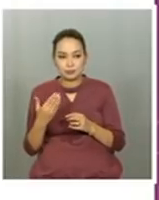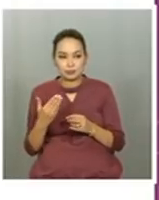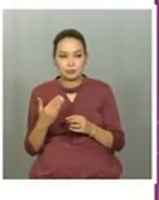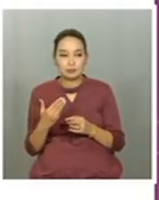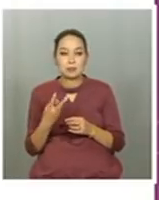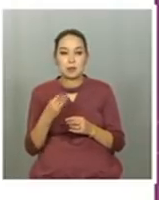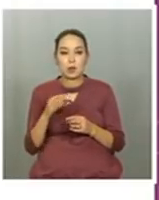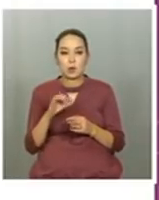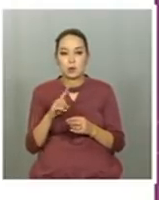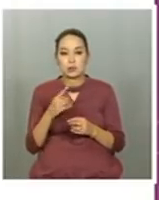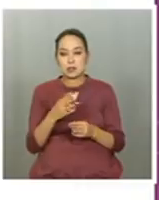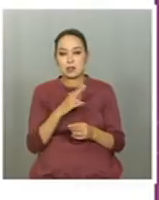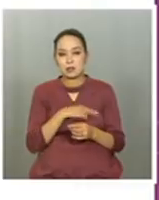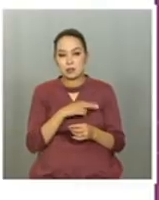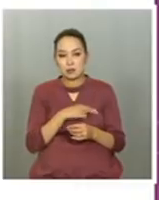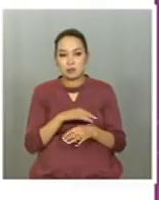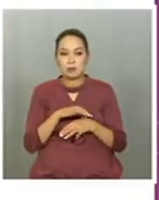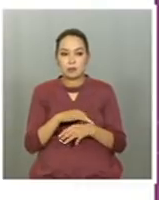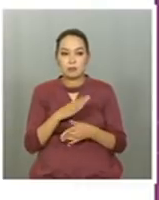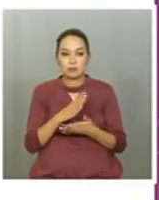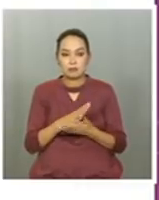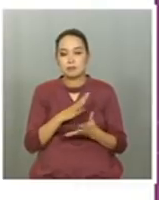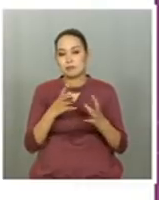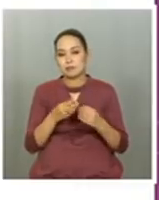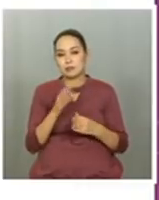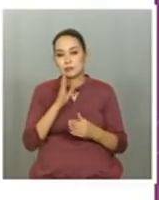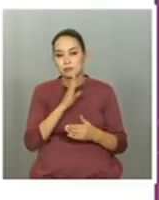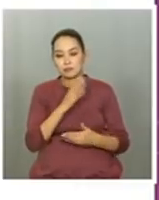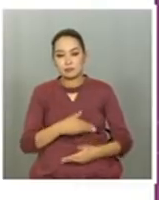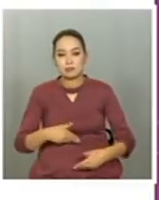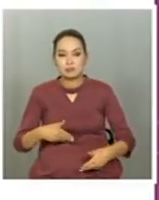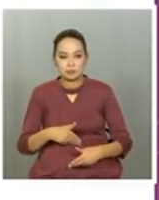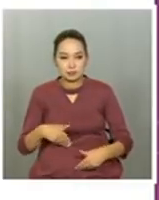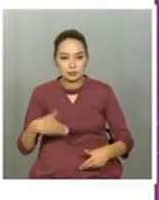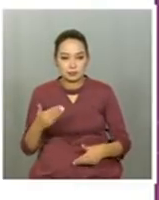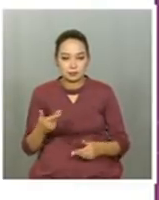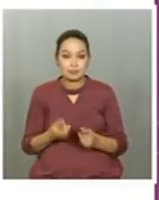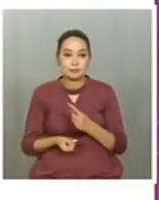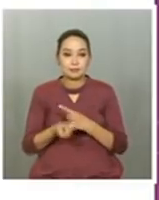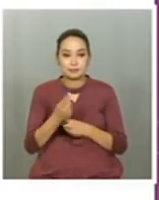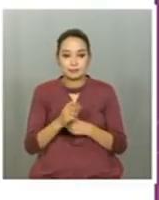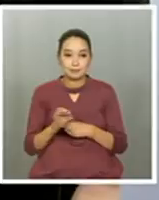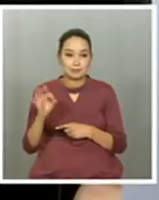жүреді, нәтижесінде аналық жұмыртқа жасушасы пайда болады.